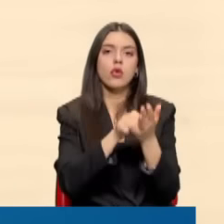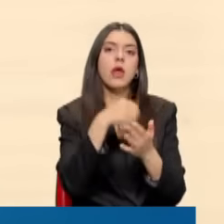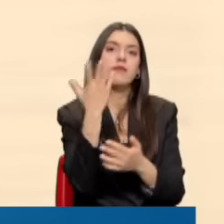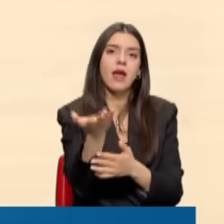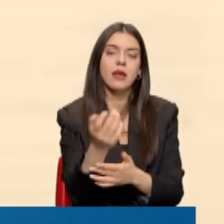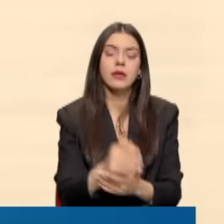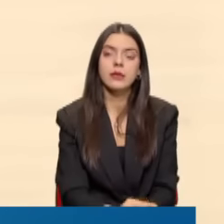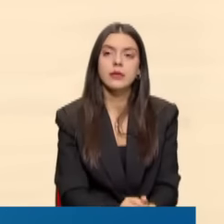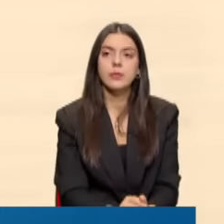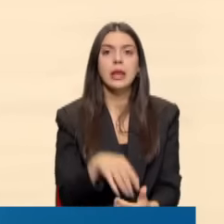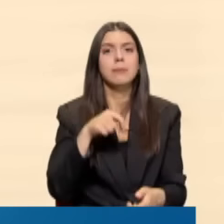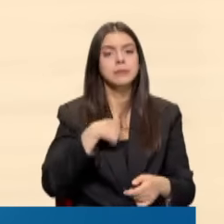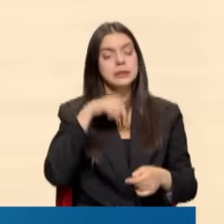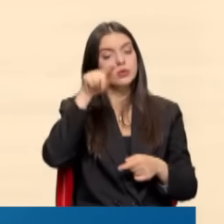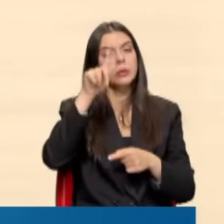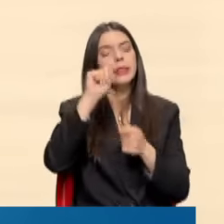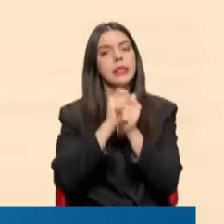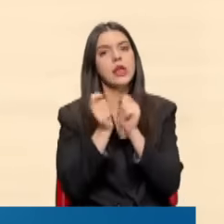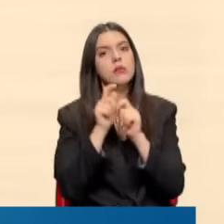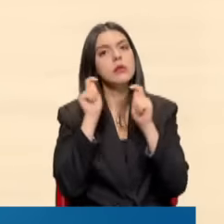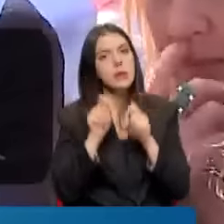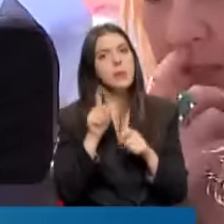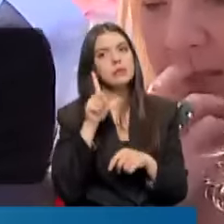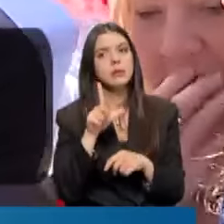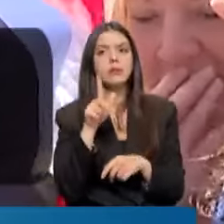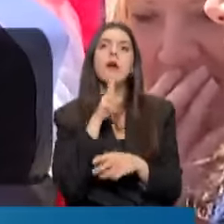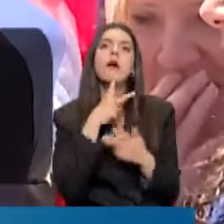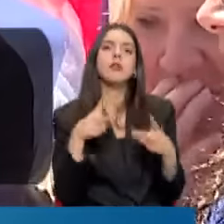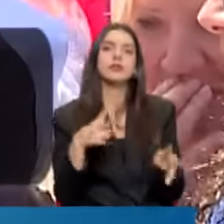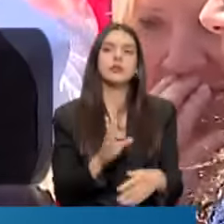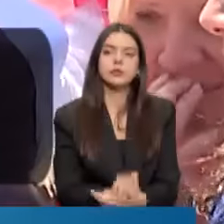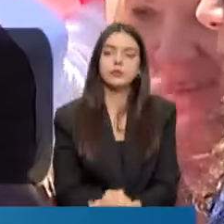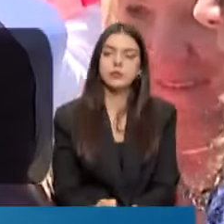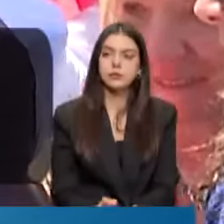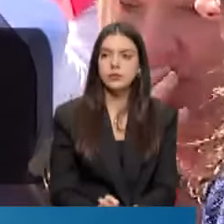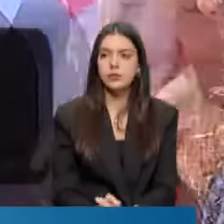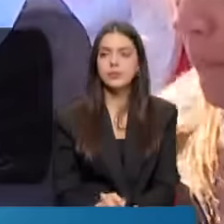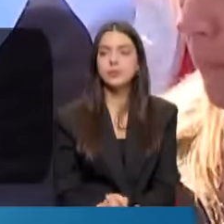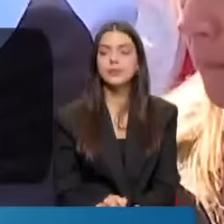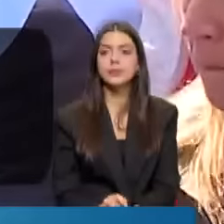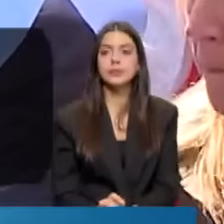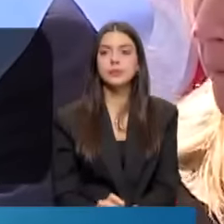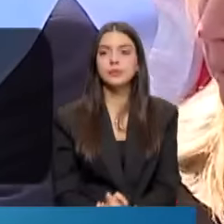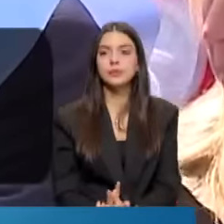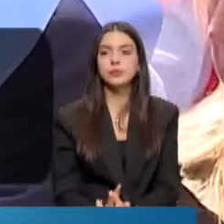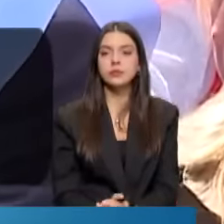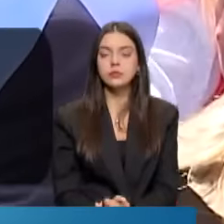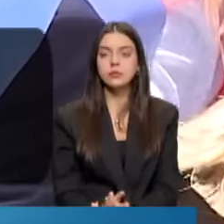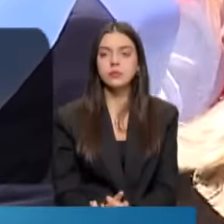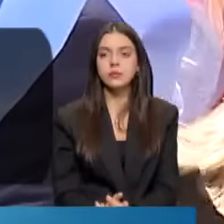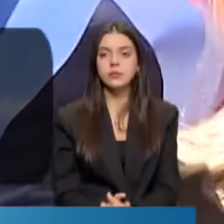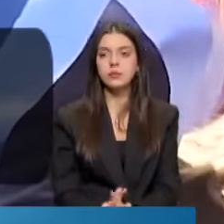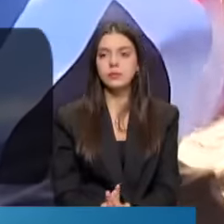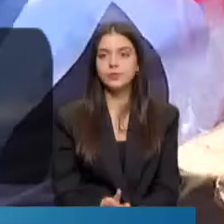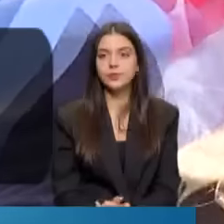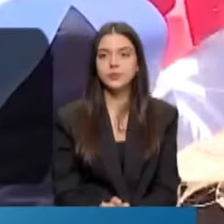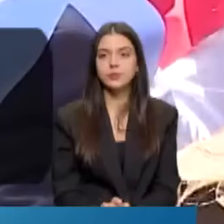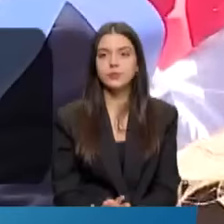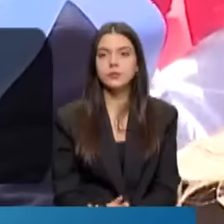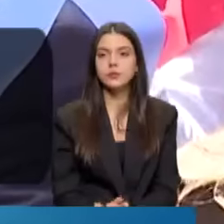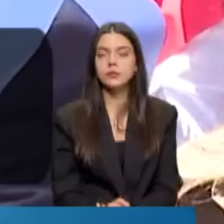bir değişiklik yapmamız gerektiği çok açık Bu modelle okullardan çağdaşlığı içselleştirmiş